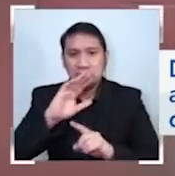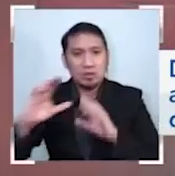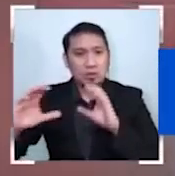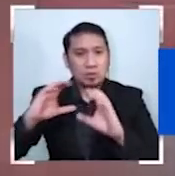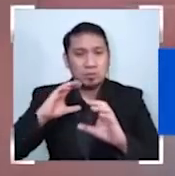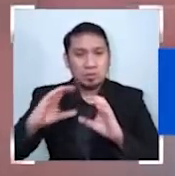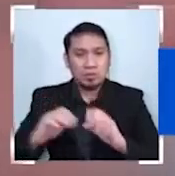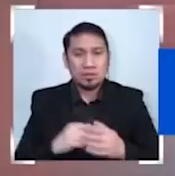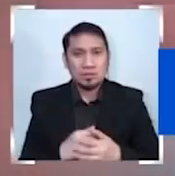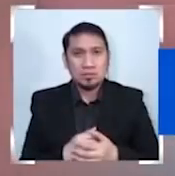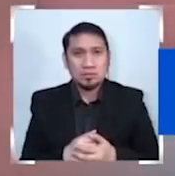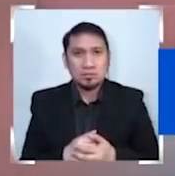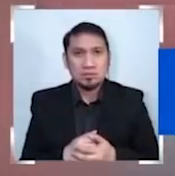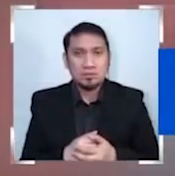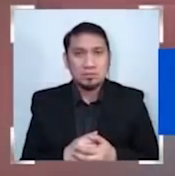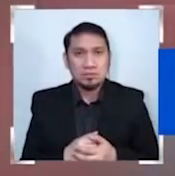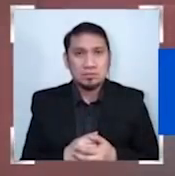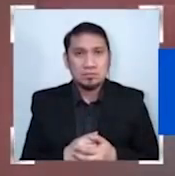sir.